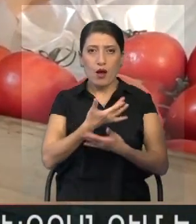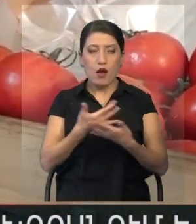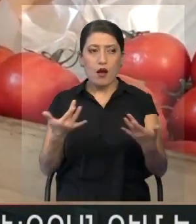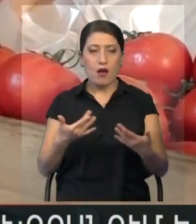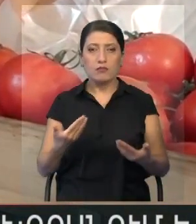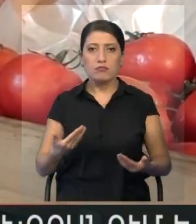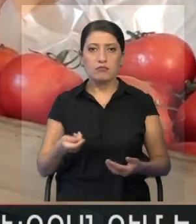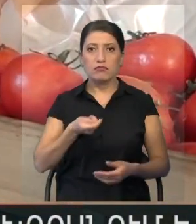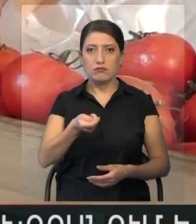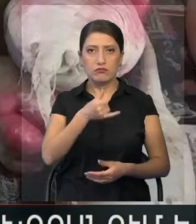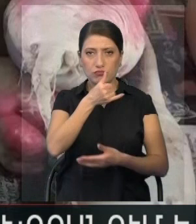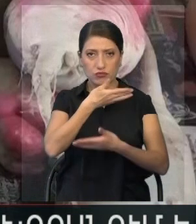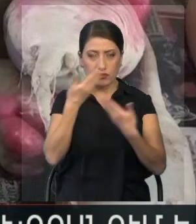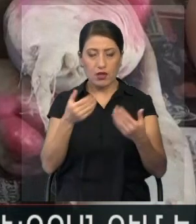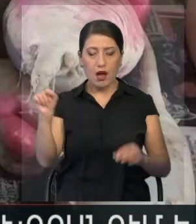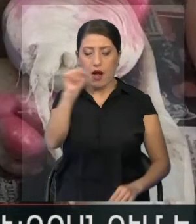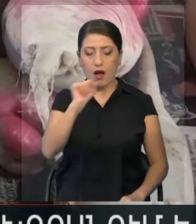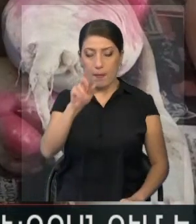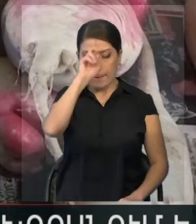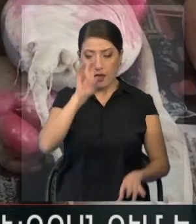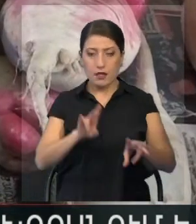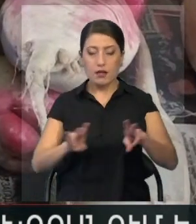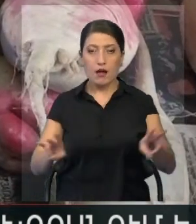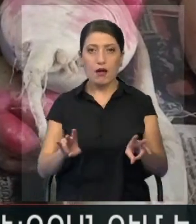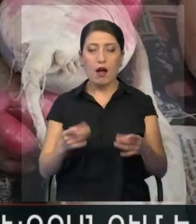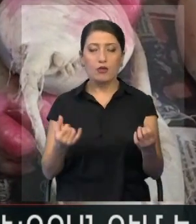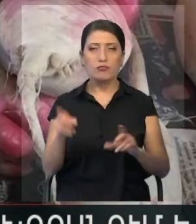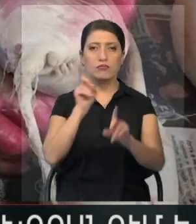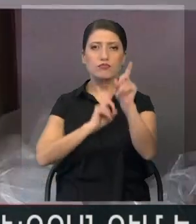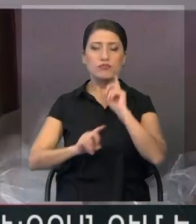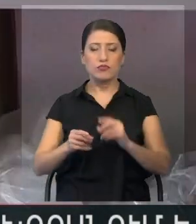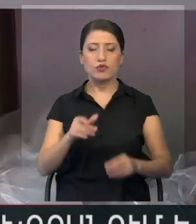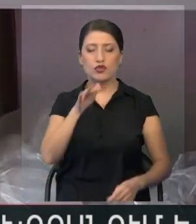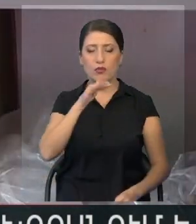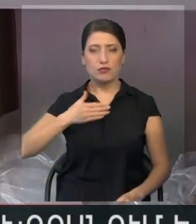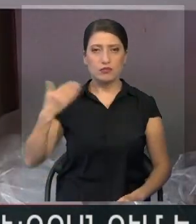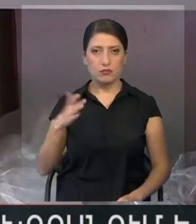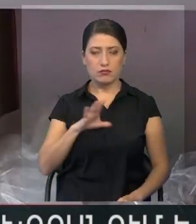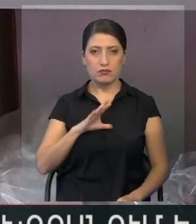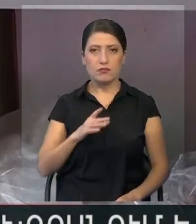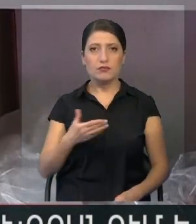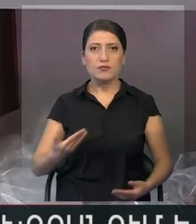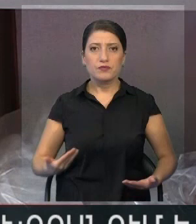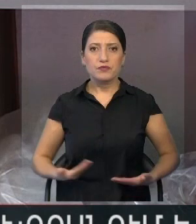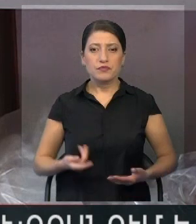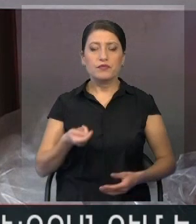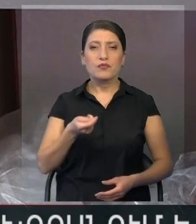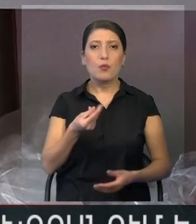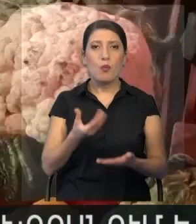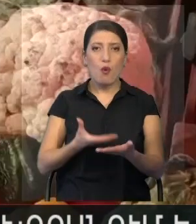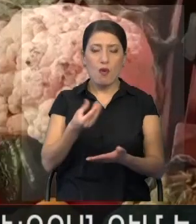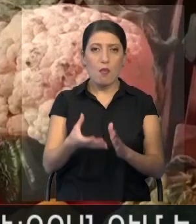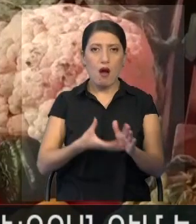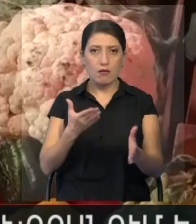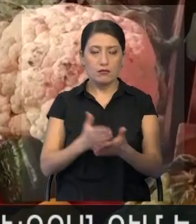ստանում։ Արցախի պետնախարարը այսօր օպերատիվ շտաբի հետ ընդլայնված խորհրդակցության ժամանակ հայտնել է, որ կանխիկ դրամի դեֆիցիտ կա։ Հորդորել